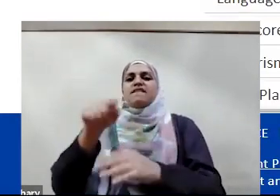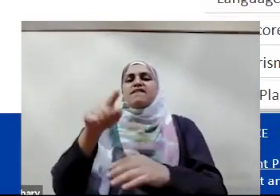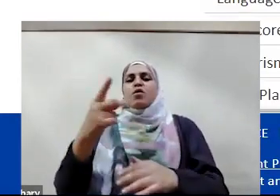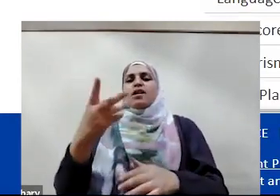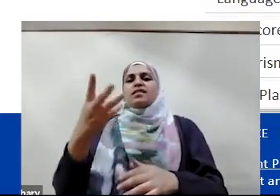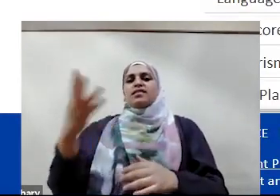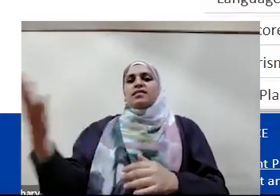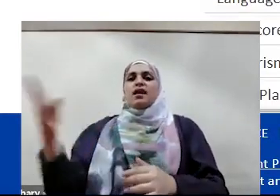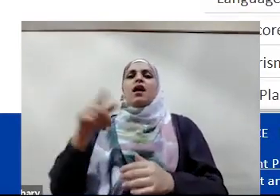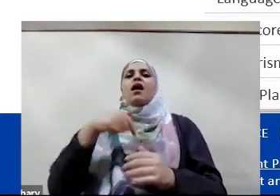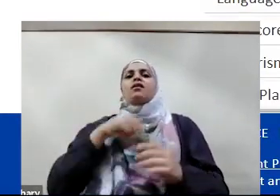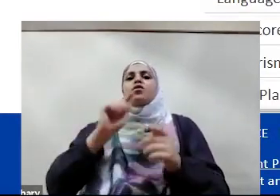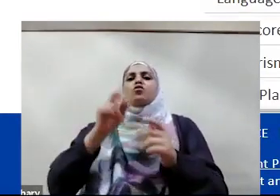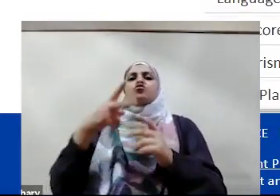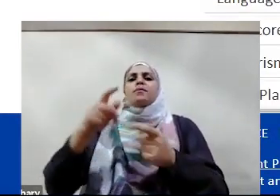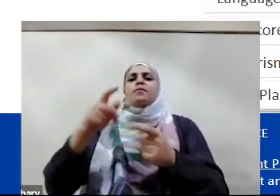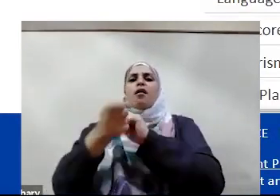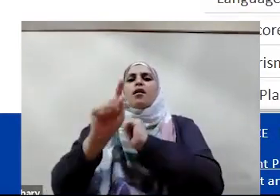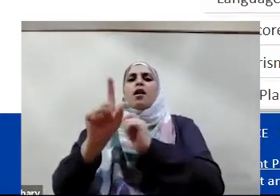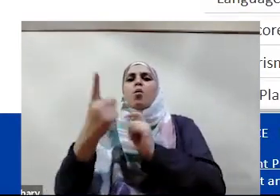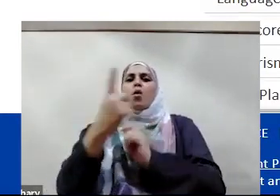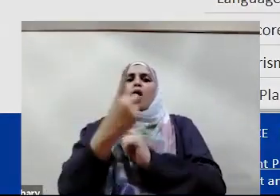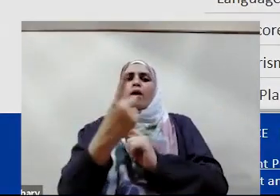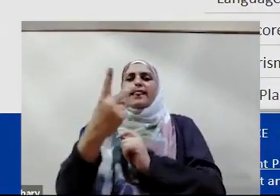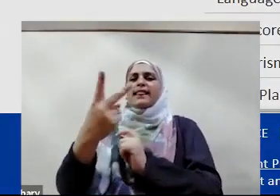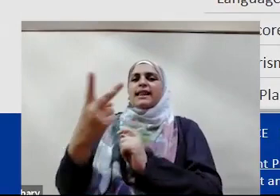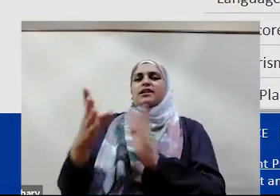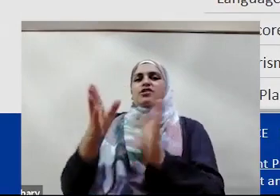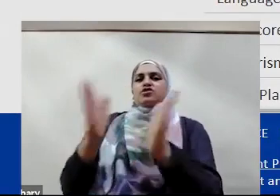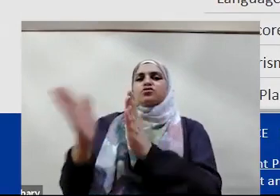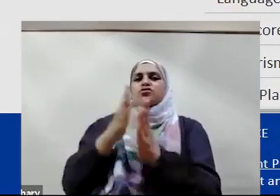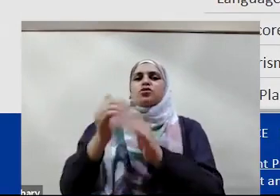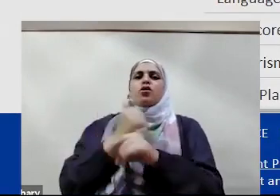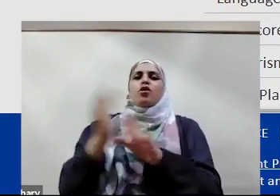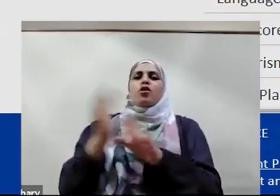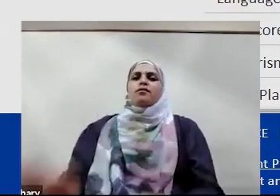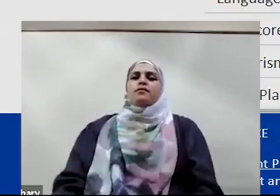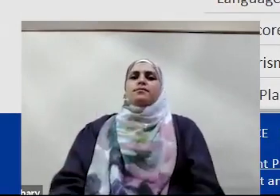اقدر ان انا اغير الترتيب بتاعهم براحتي.